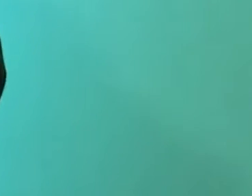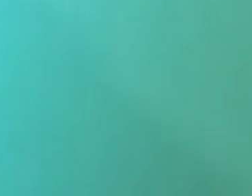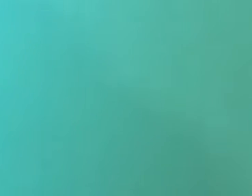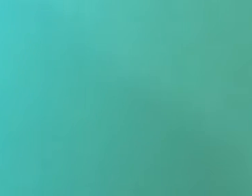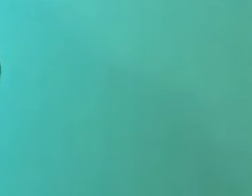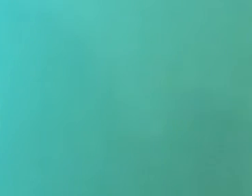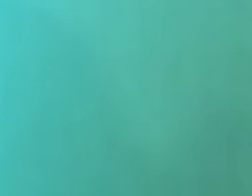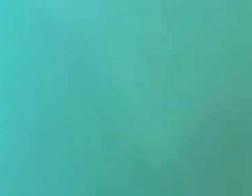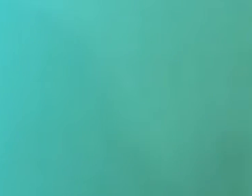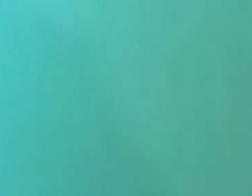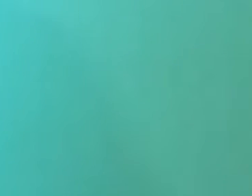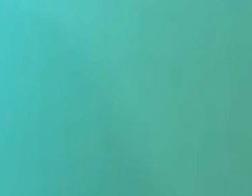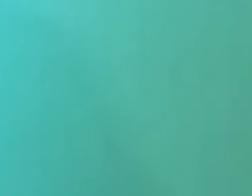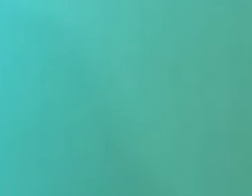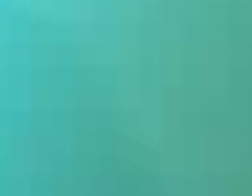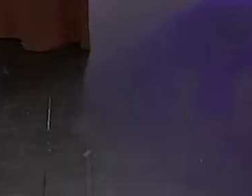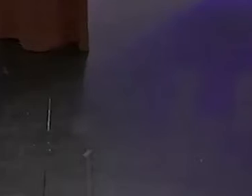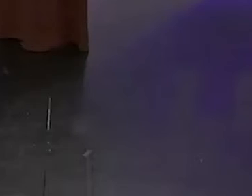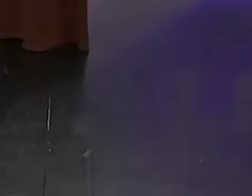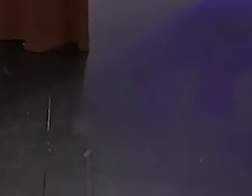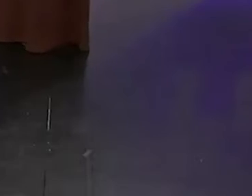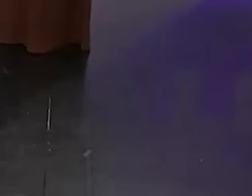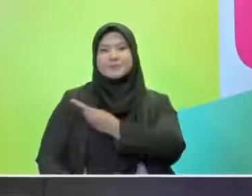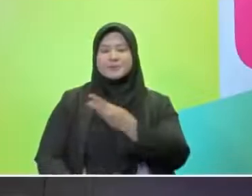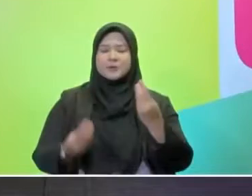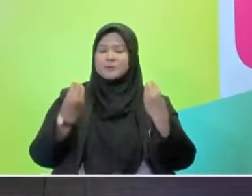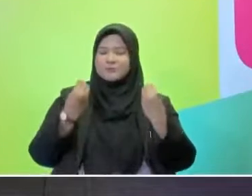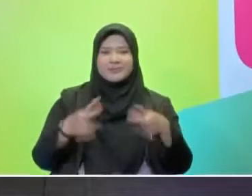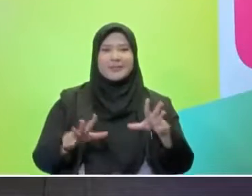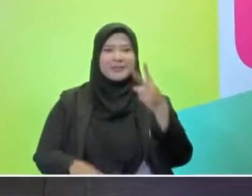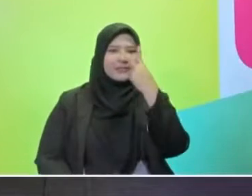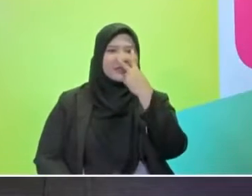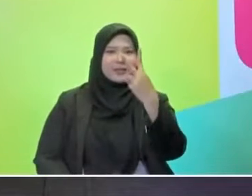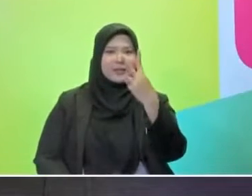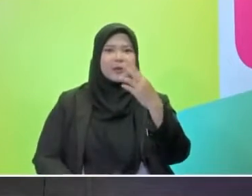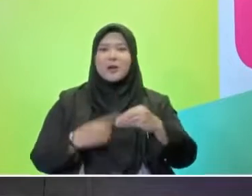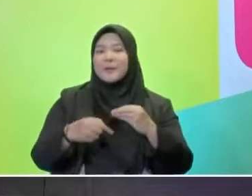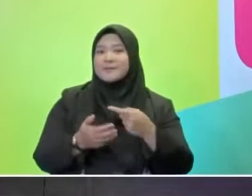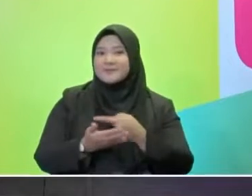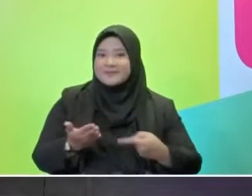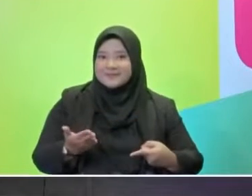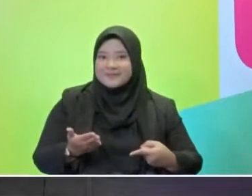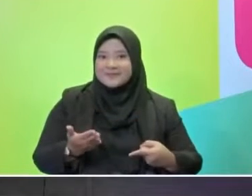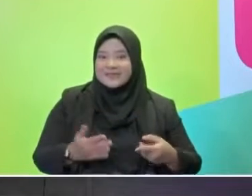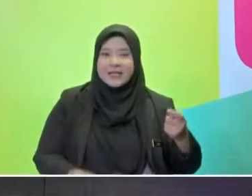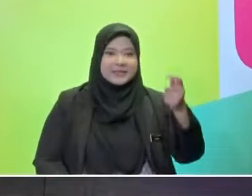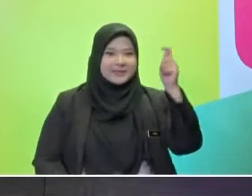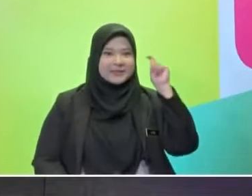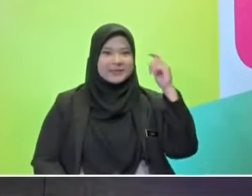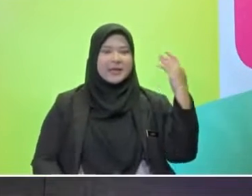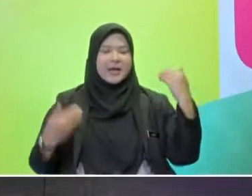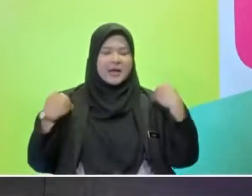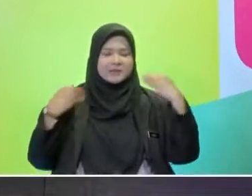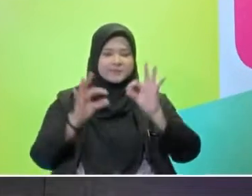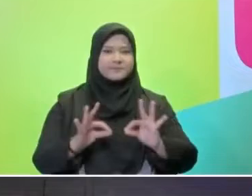situasi tadi kita nak beraya lah. Sebenarnya kita nak belajar apa hari ini, cikgu? Okay, hari ini kita akan belajar